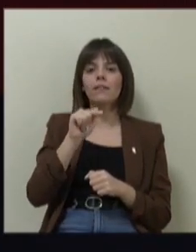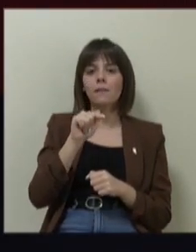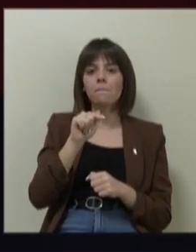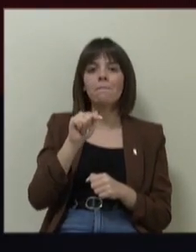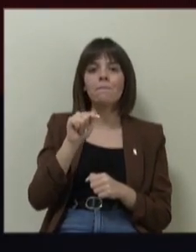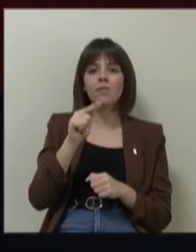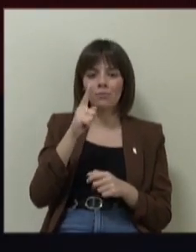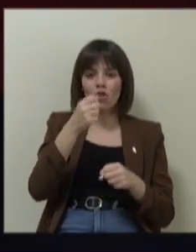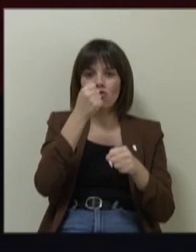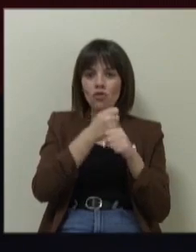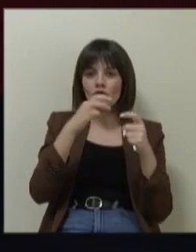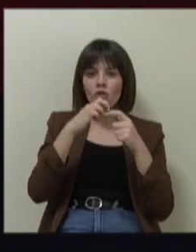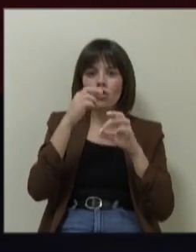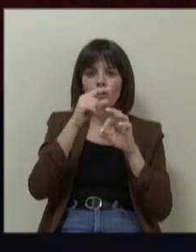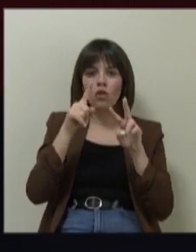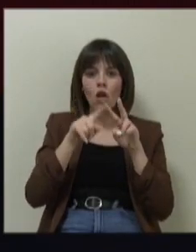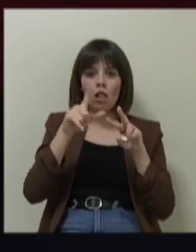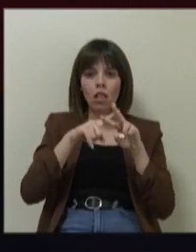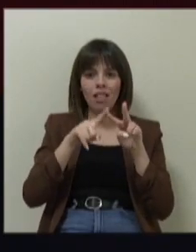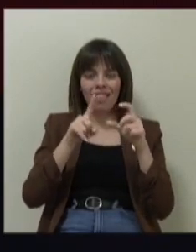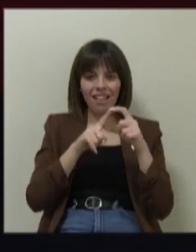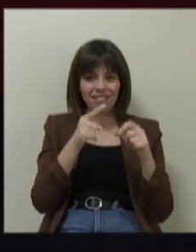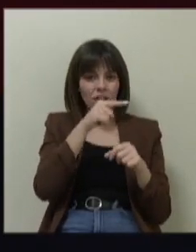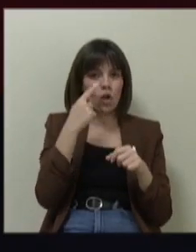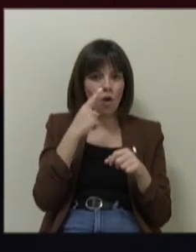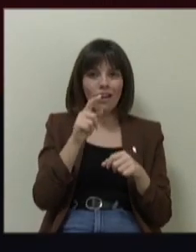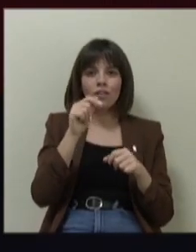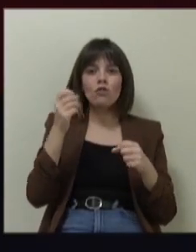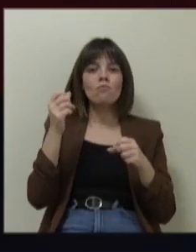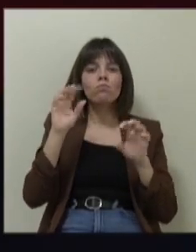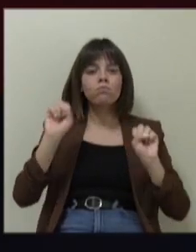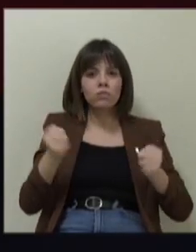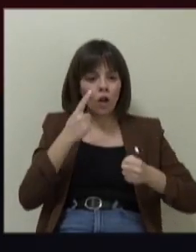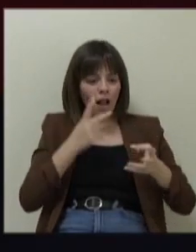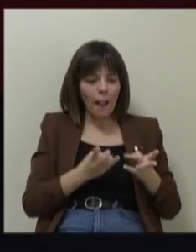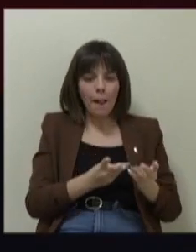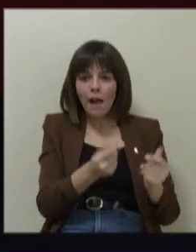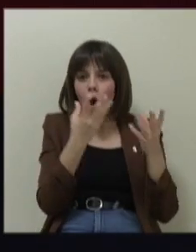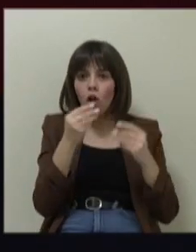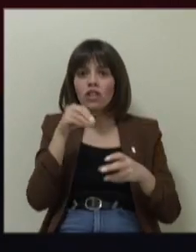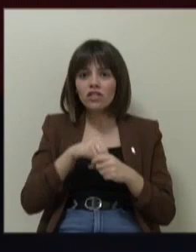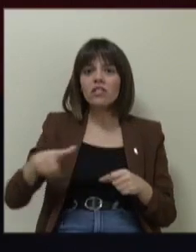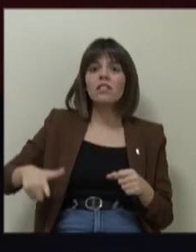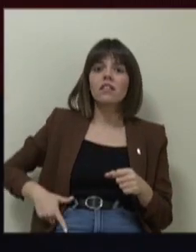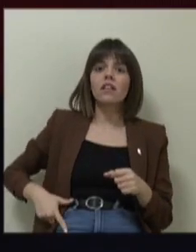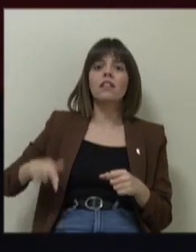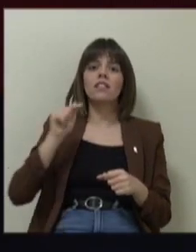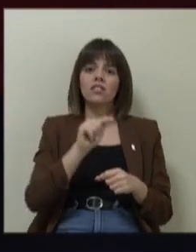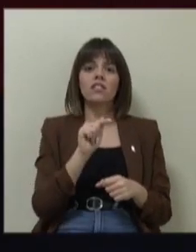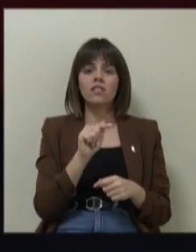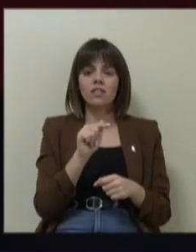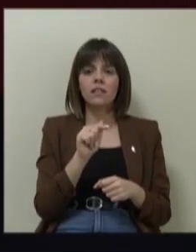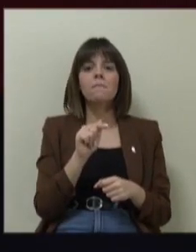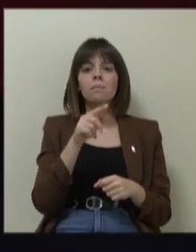ediyor. Grönland dahil hiç gitmesek de buzulları erittiğimiz için İzmir'de yaktığımız kömür